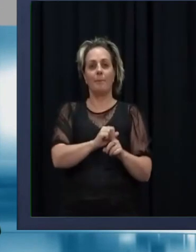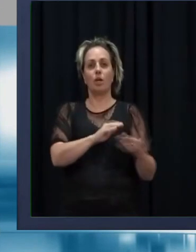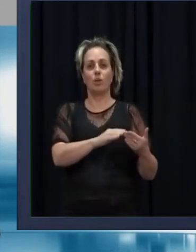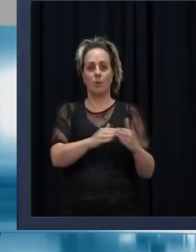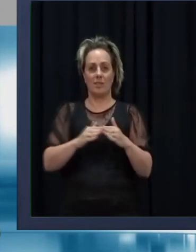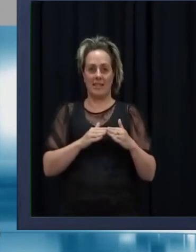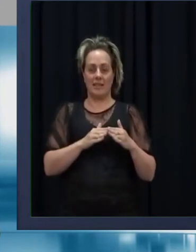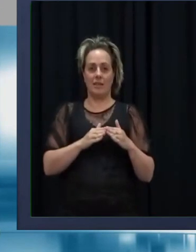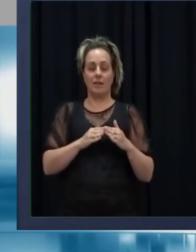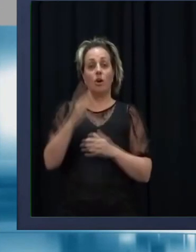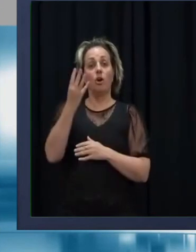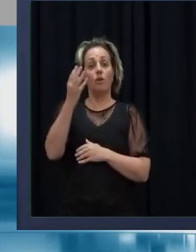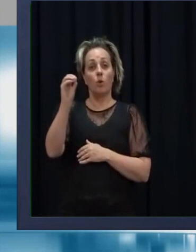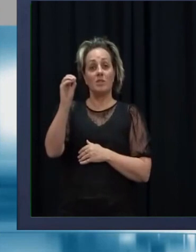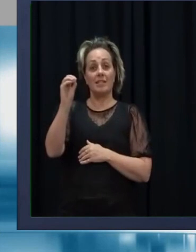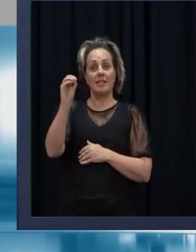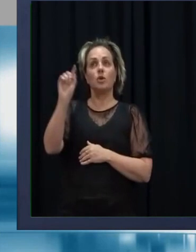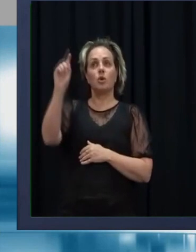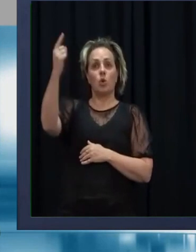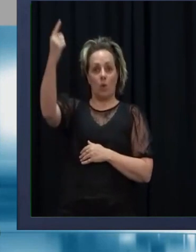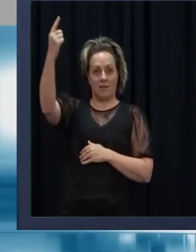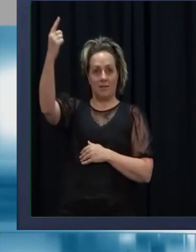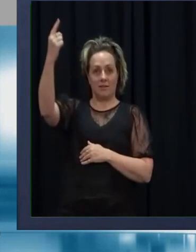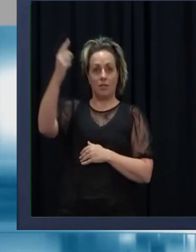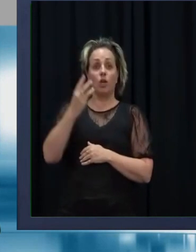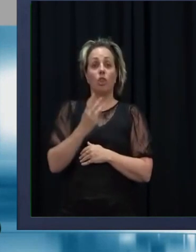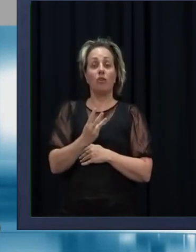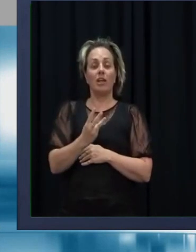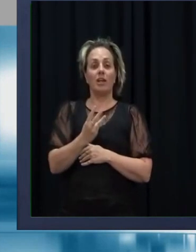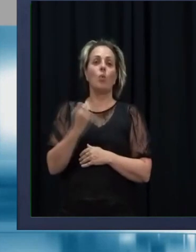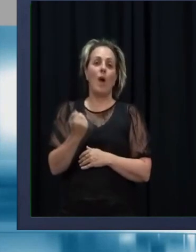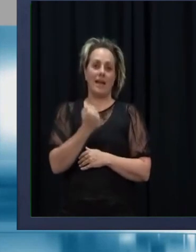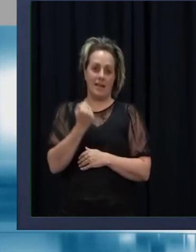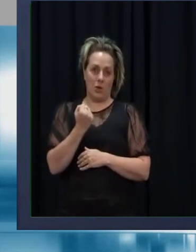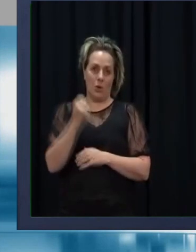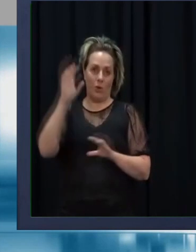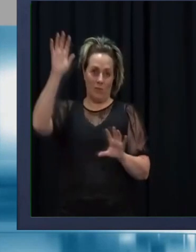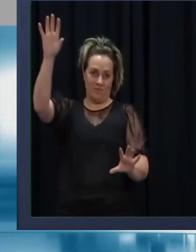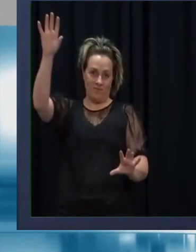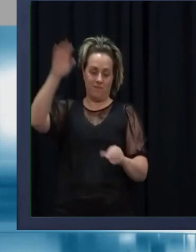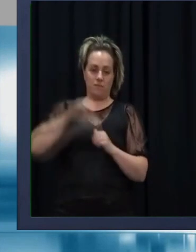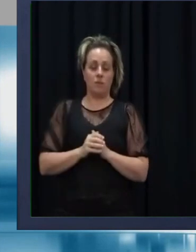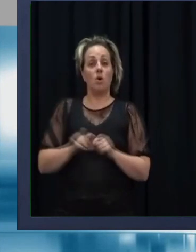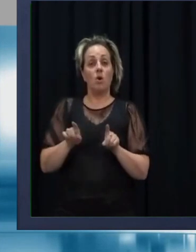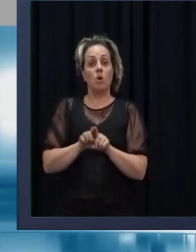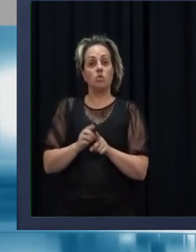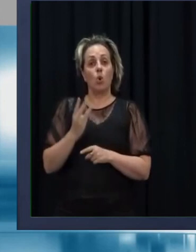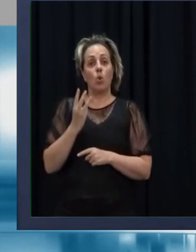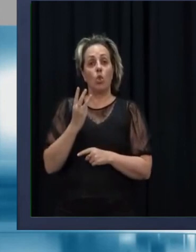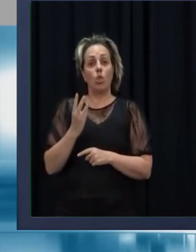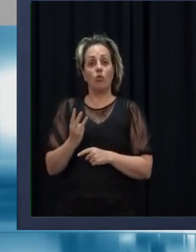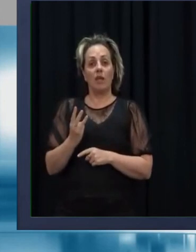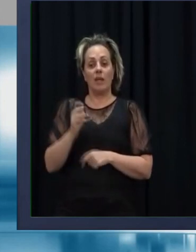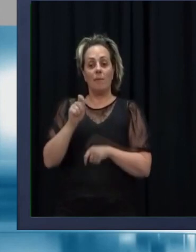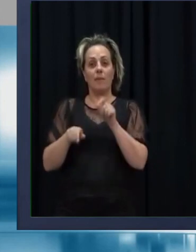कोविड 19 के केसों का आना बंद नहीं हो रहा। बीते दिन भी न्यूजीलैंड 43 नवे केस कोविड 19 के